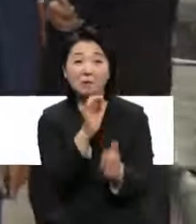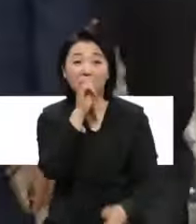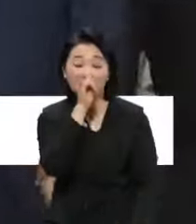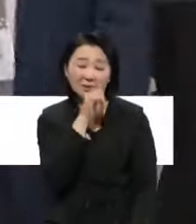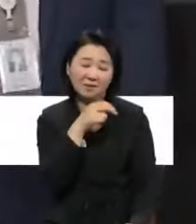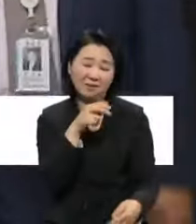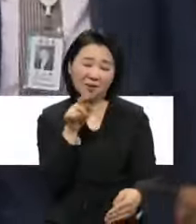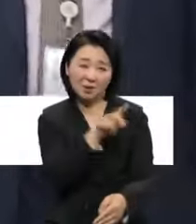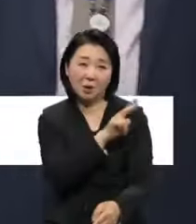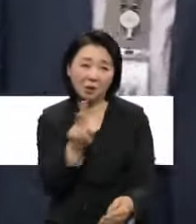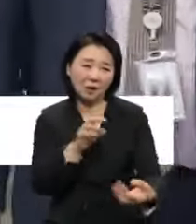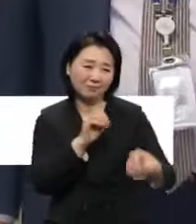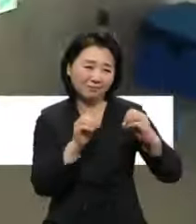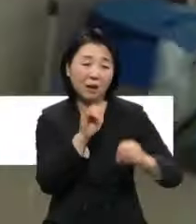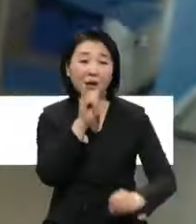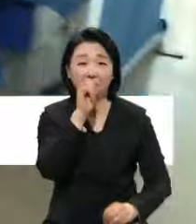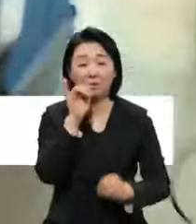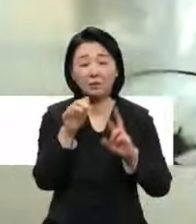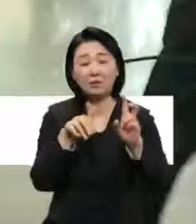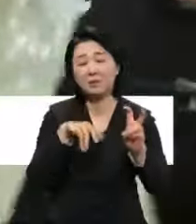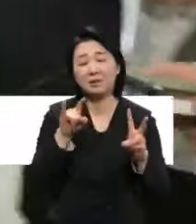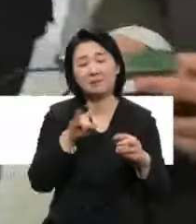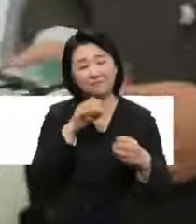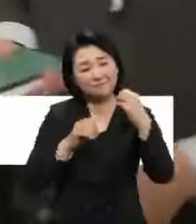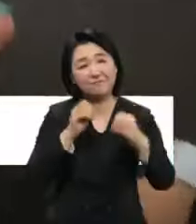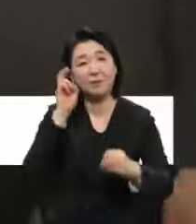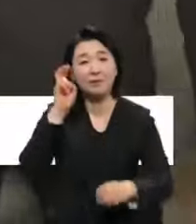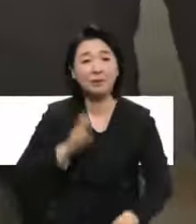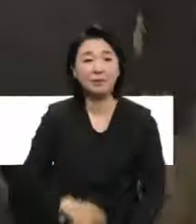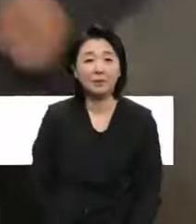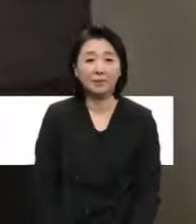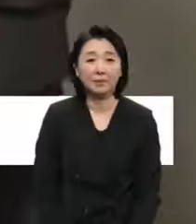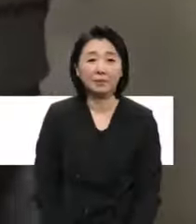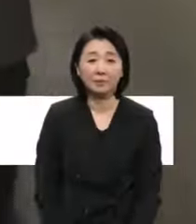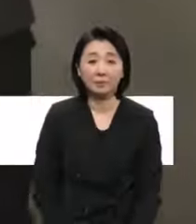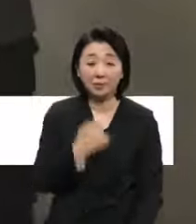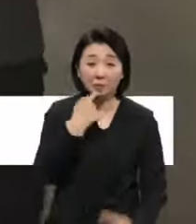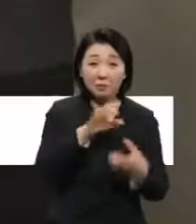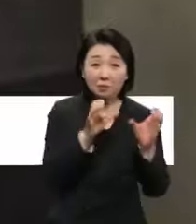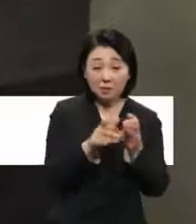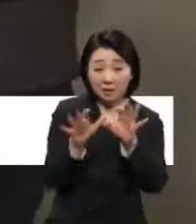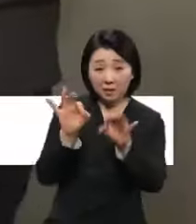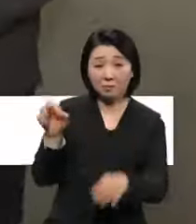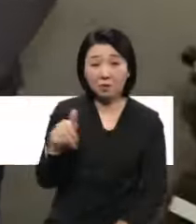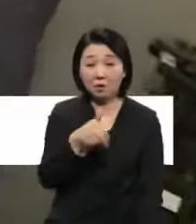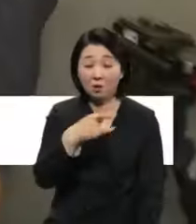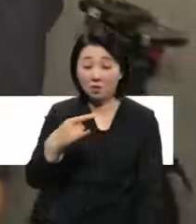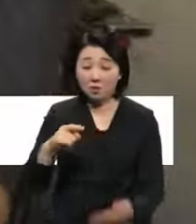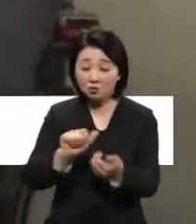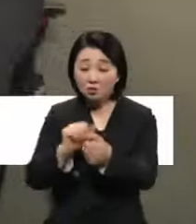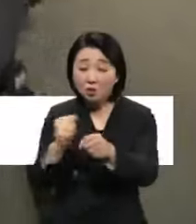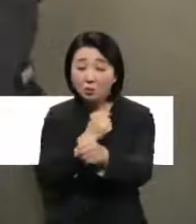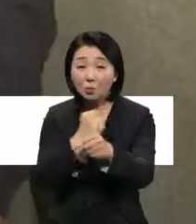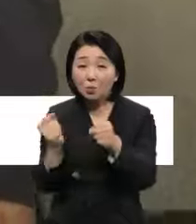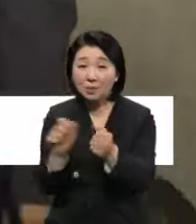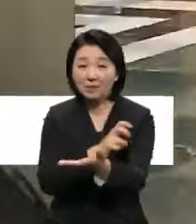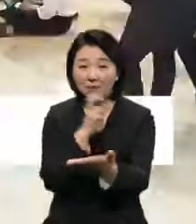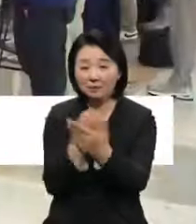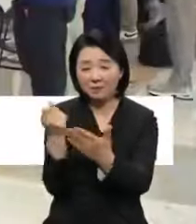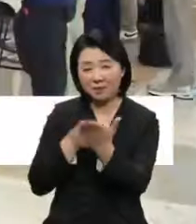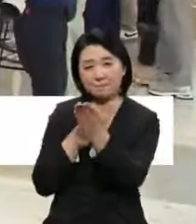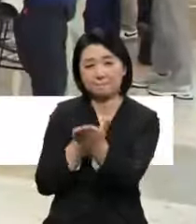전선은 22대 국회 들어 더 첨예해질 것으로 보입니다. 민주당은 김건희 여사 주가 조작 의혹 특검법